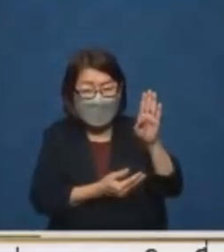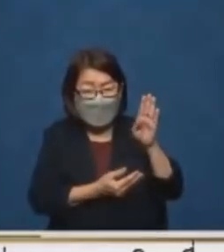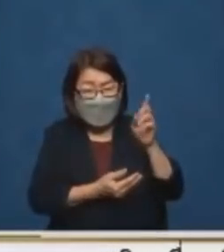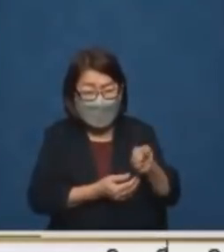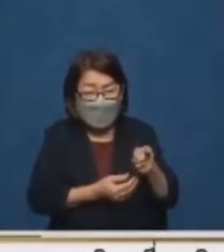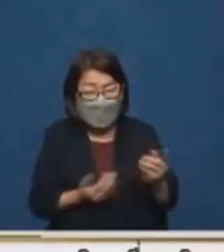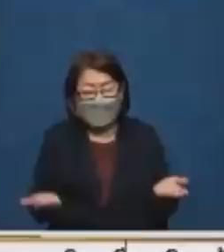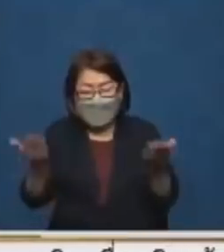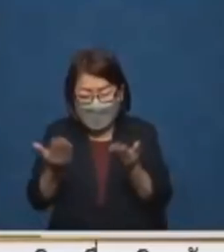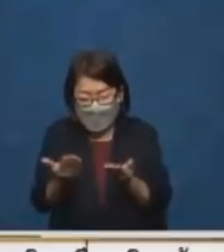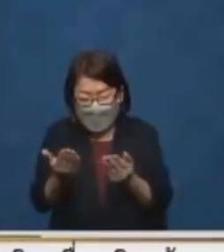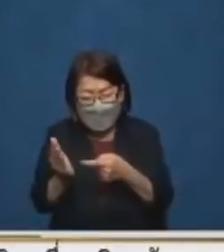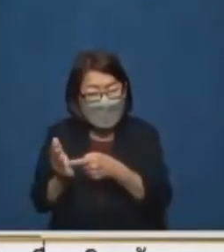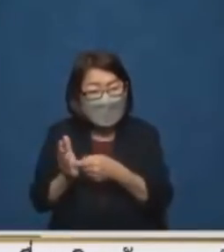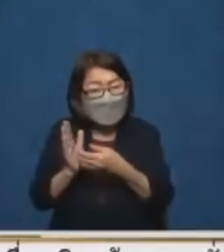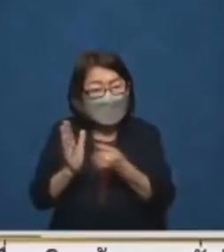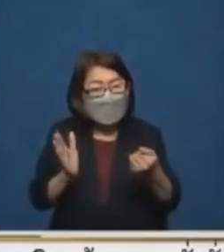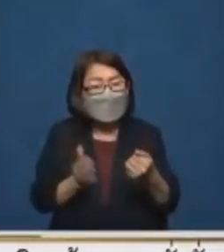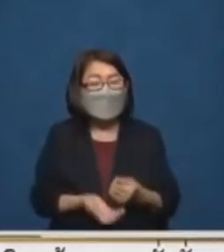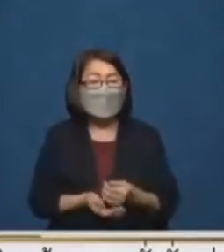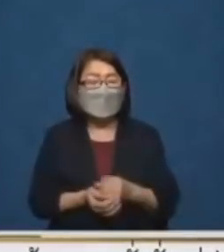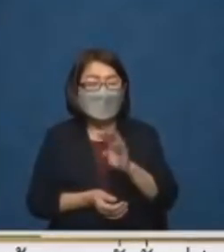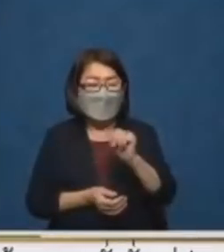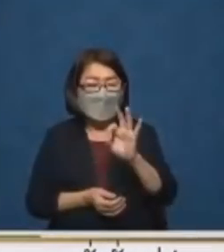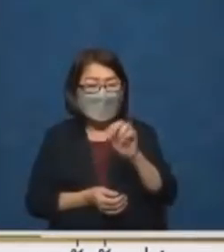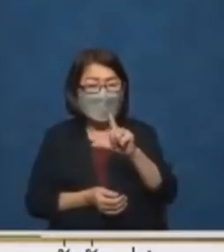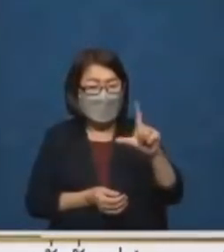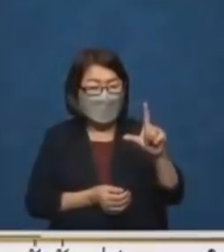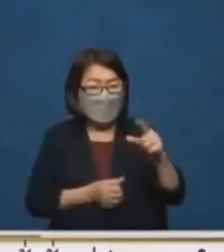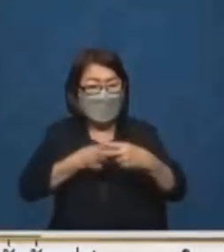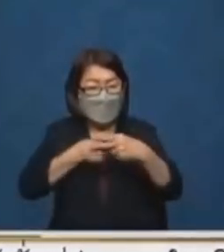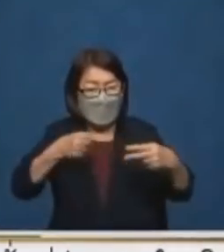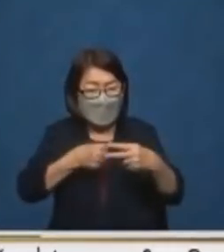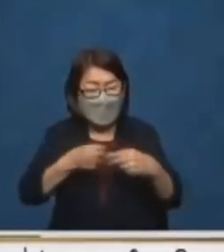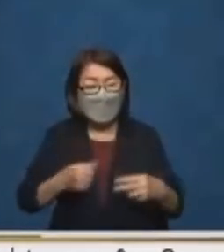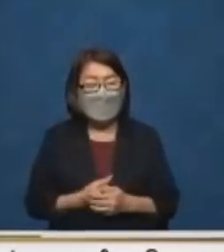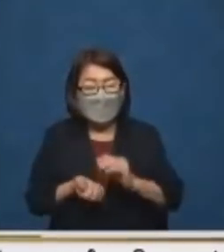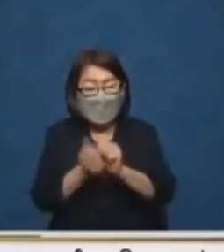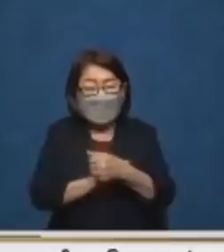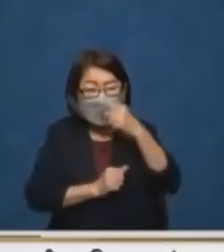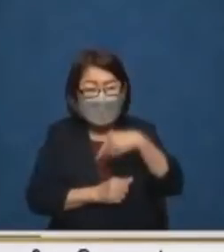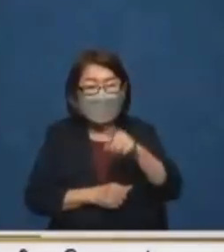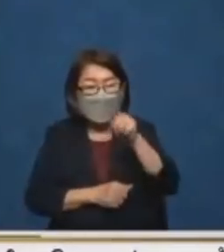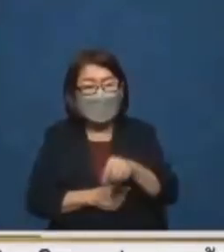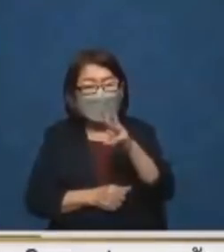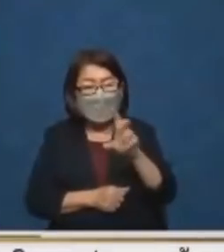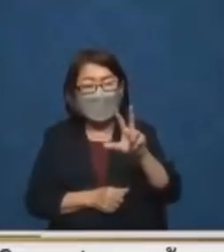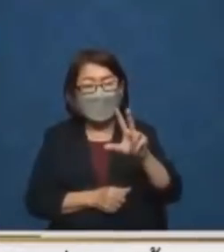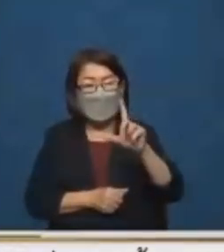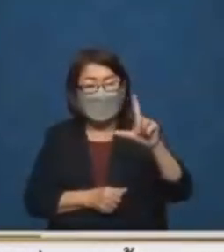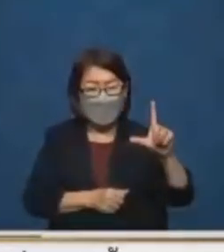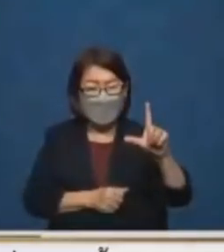เอาผลต่างมารบกันต่างกัน 49 ล้านเหรยญสารัฐคิดเป็เงินไทย 1,603 ล้านบาท